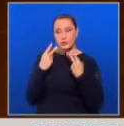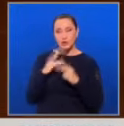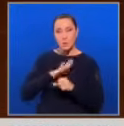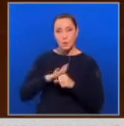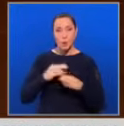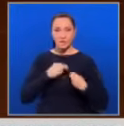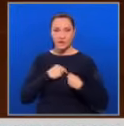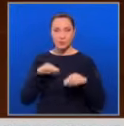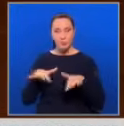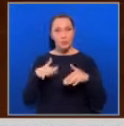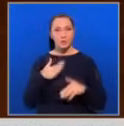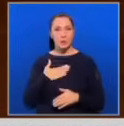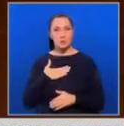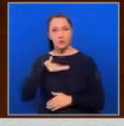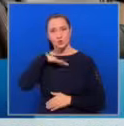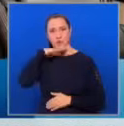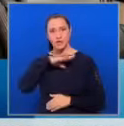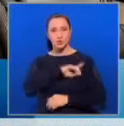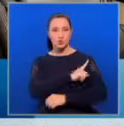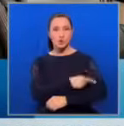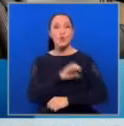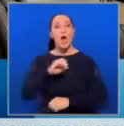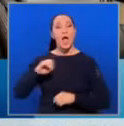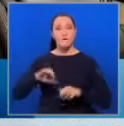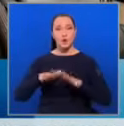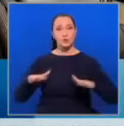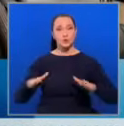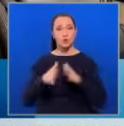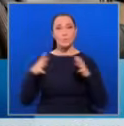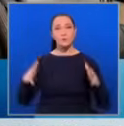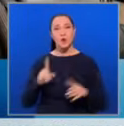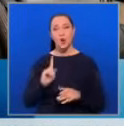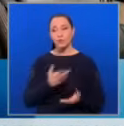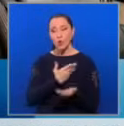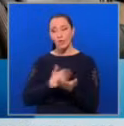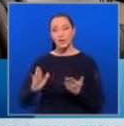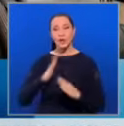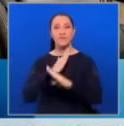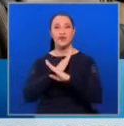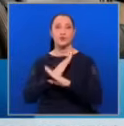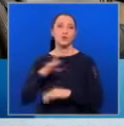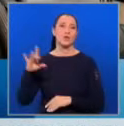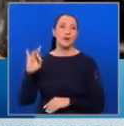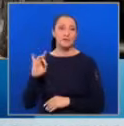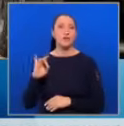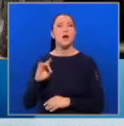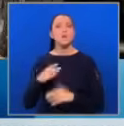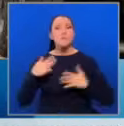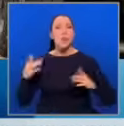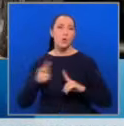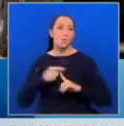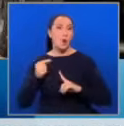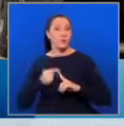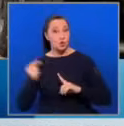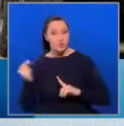парламента има достатъчно силно евроатлантическо мнозинство което да отхвърли ветото на радев много по-остри